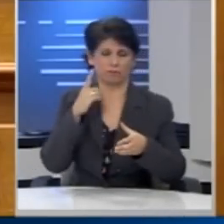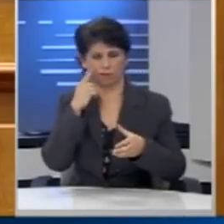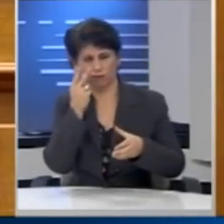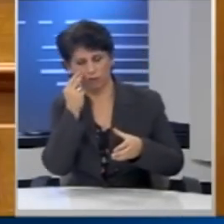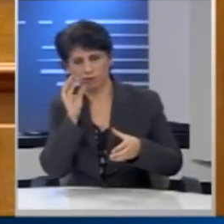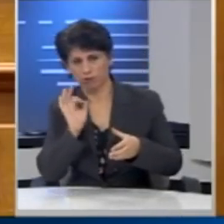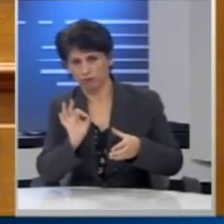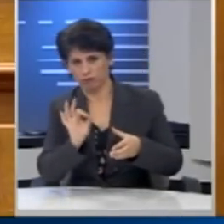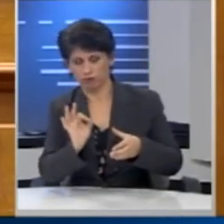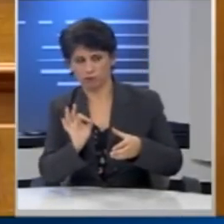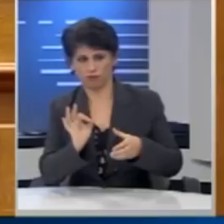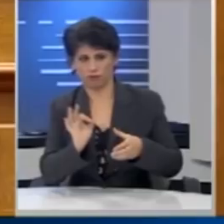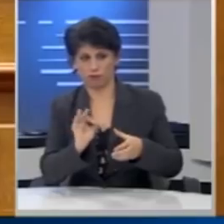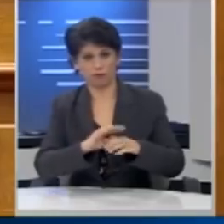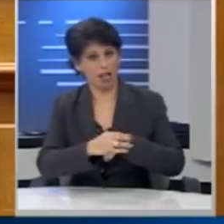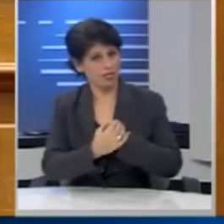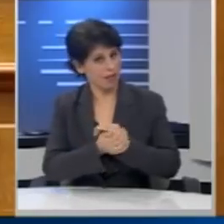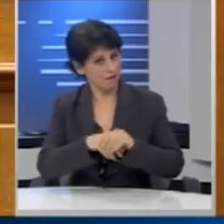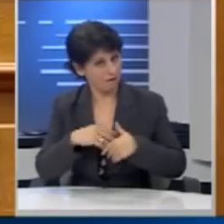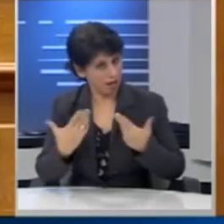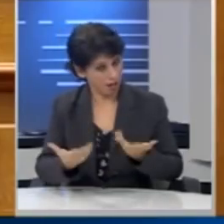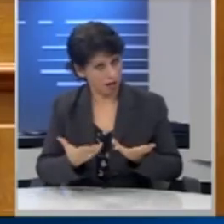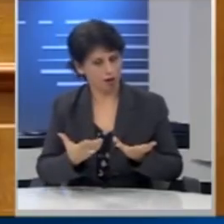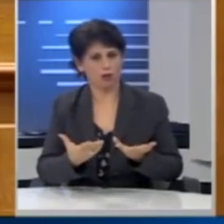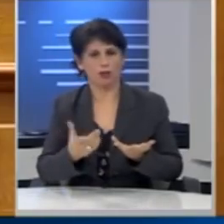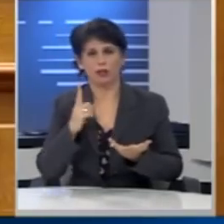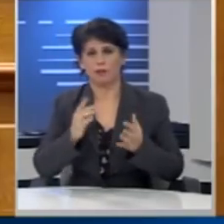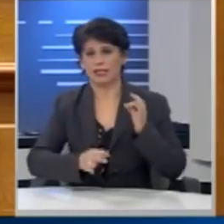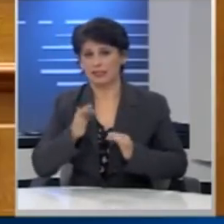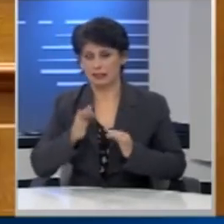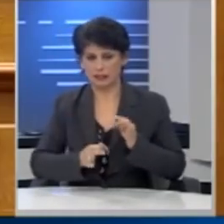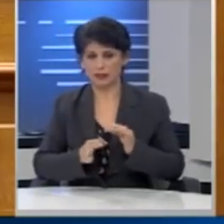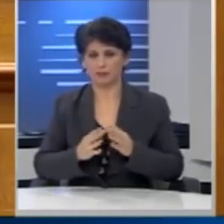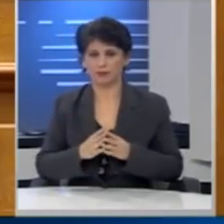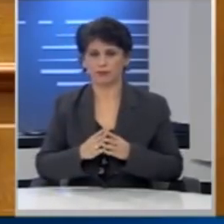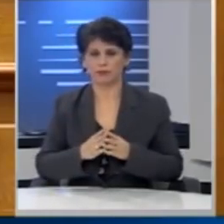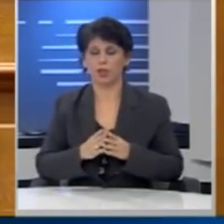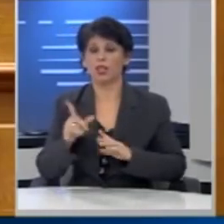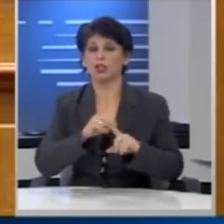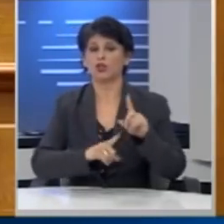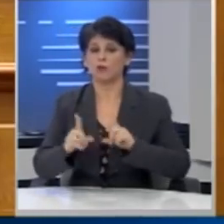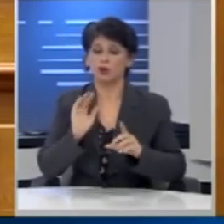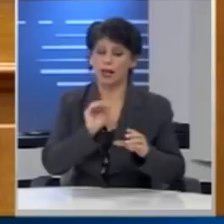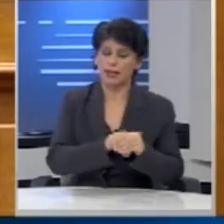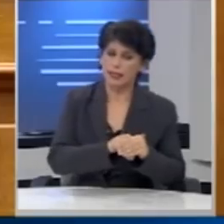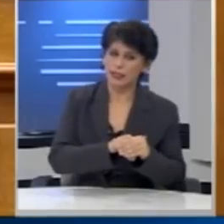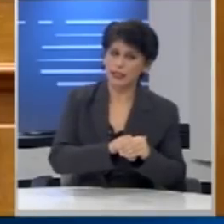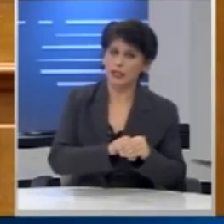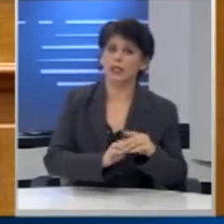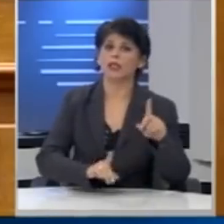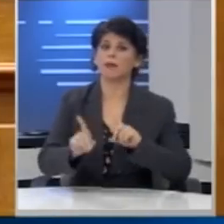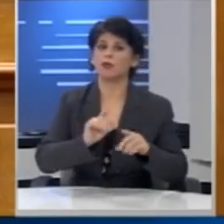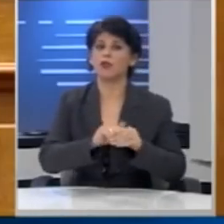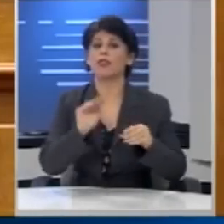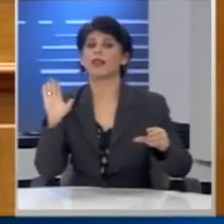Παρακολουθώ μάλιστα με ενδιαφέρον και μια συζήτηση για το ποιος ανήκει και ποιος